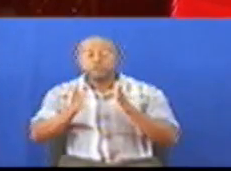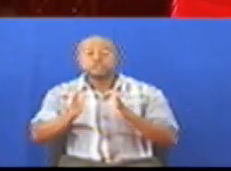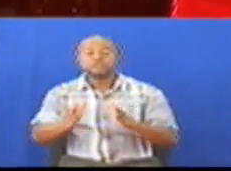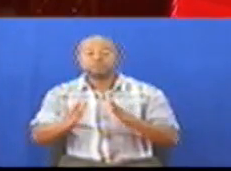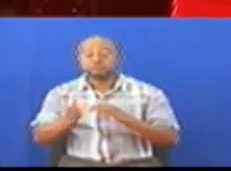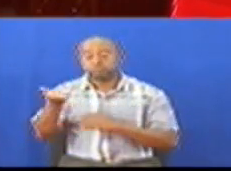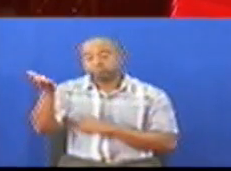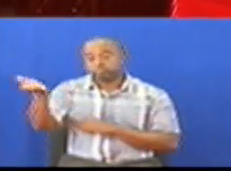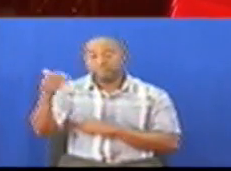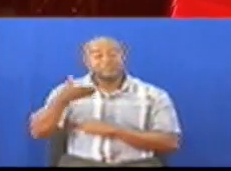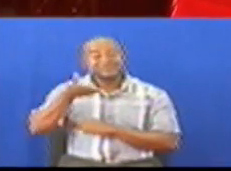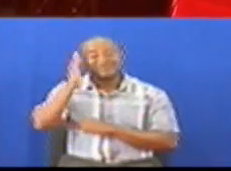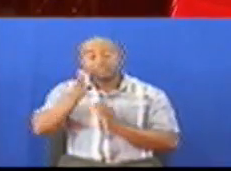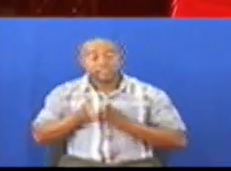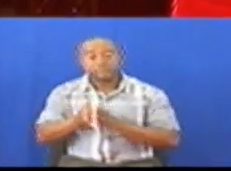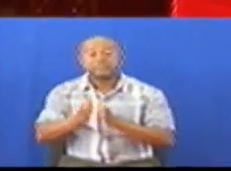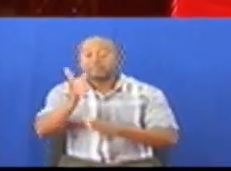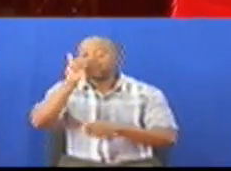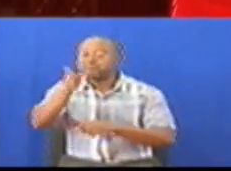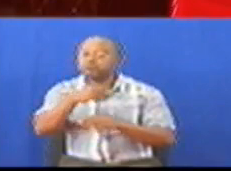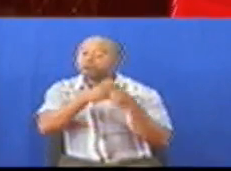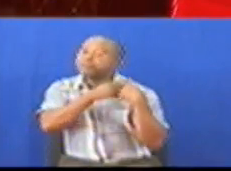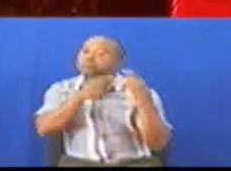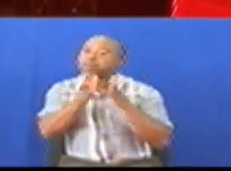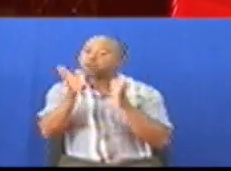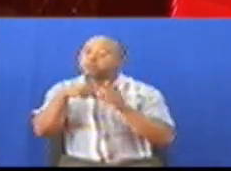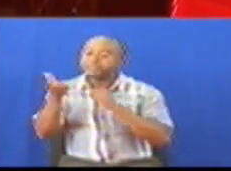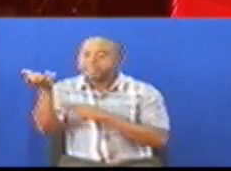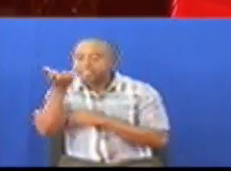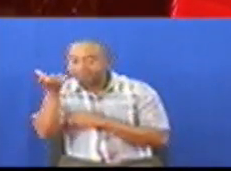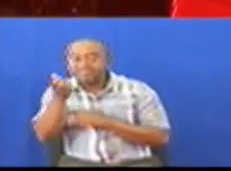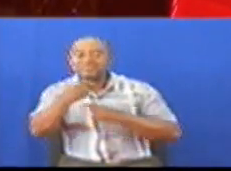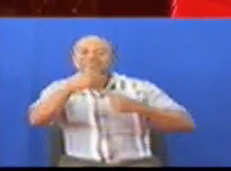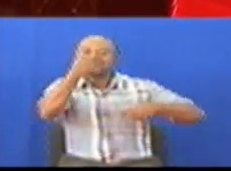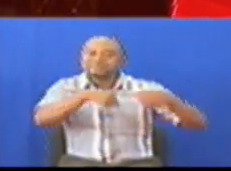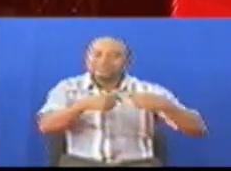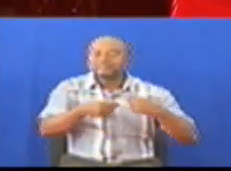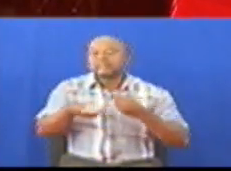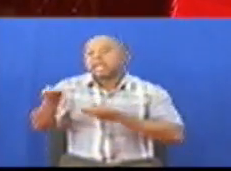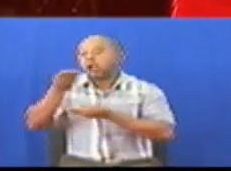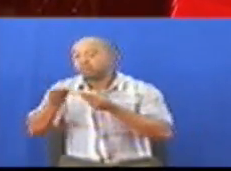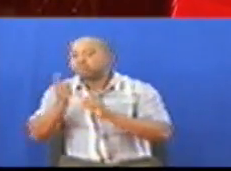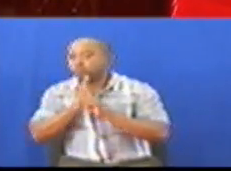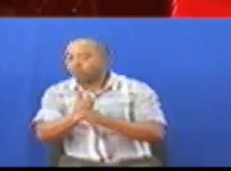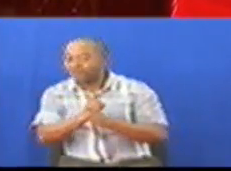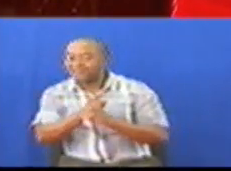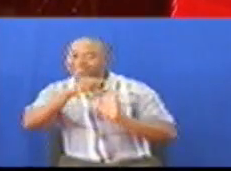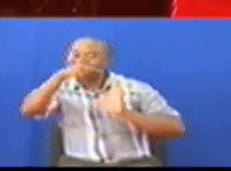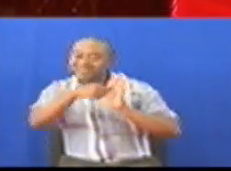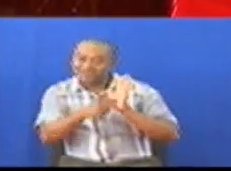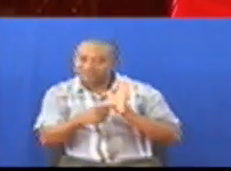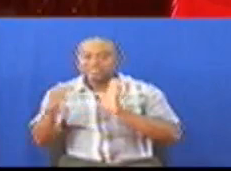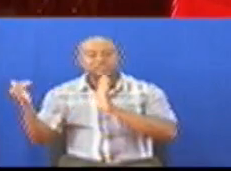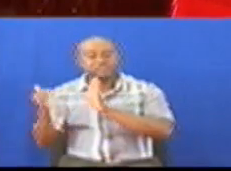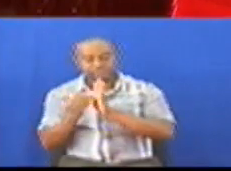mitaa zina majukumu makubwa ya kijamii, kisiasa na kiuchumi kwa kulingana na taratibu, kanuni na sheria zinazoiongoza jamii